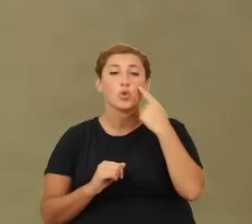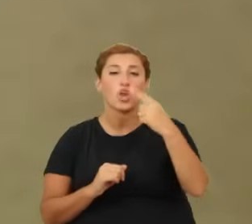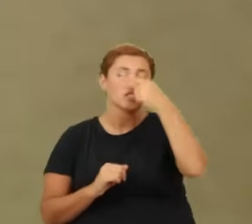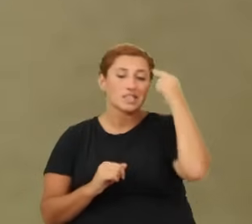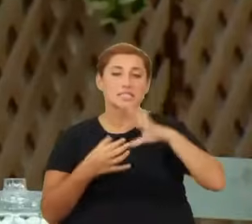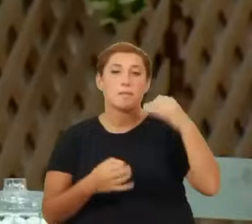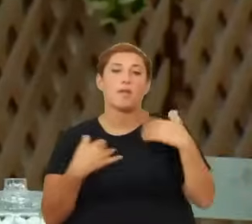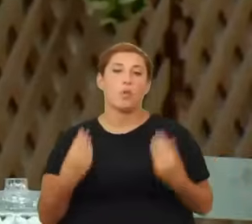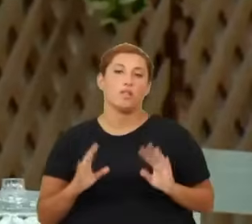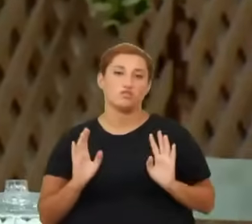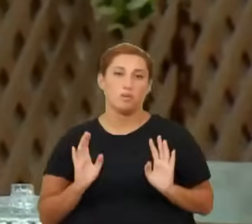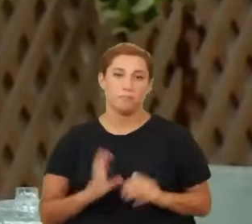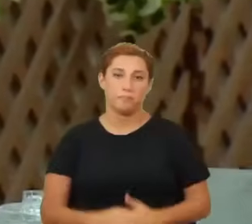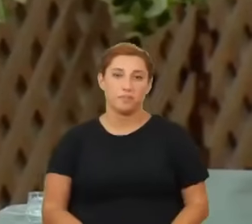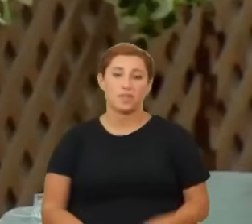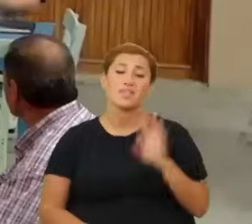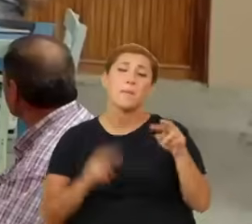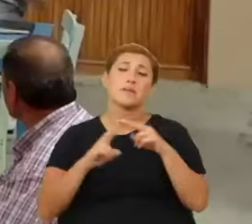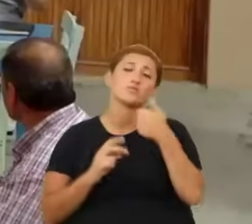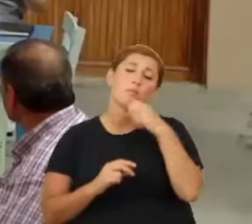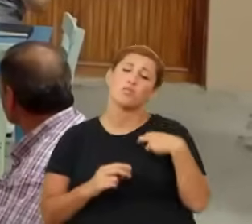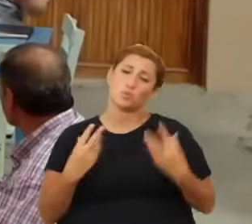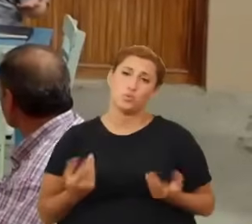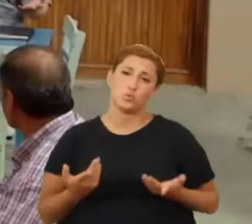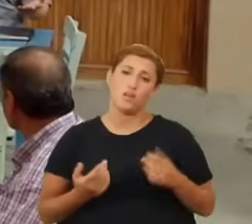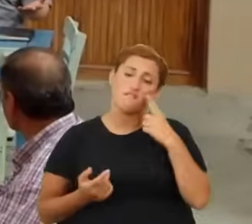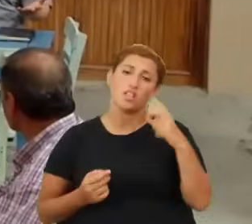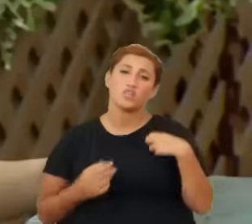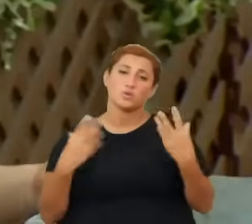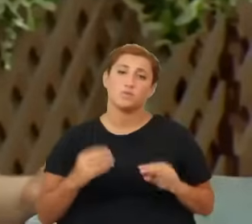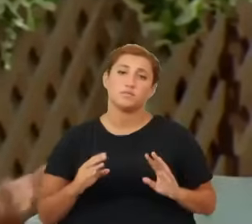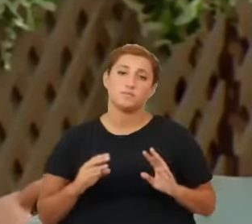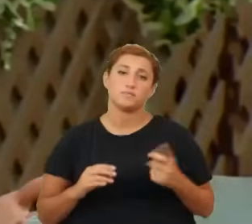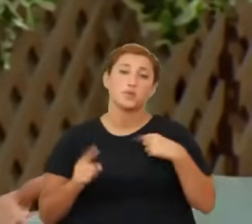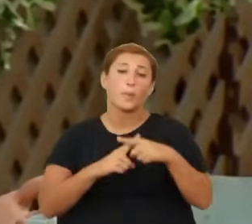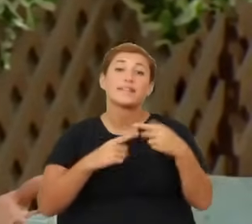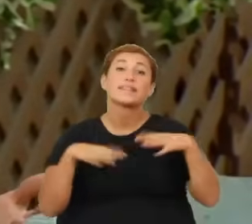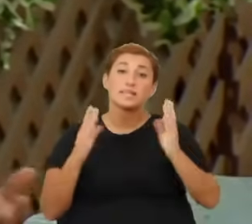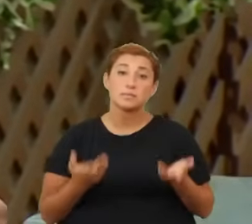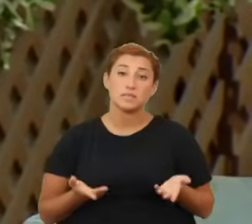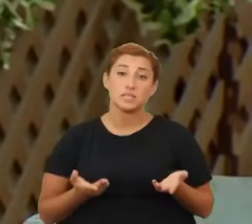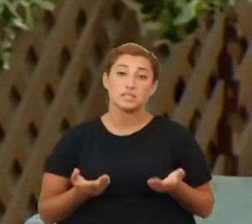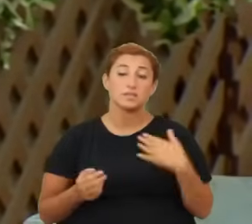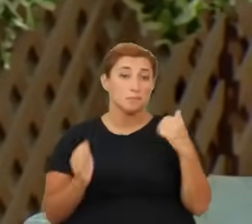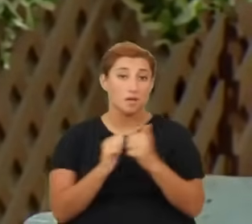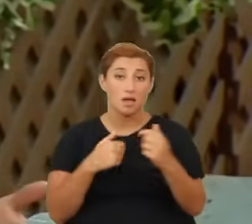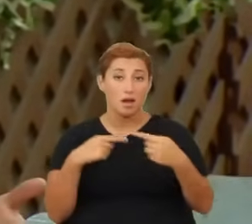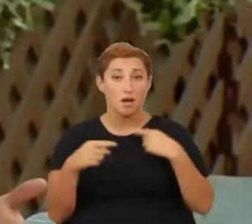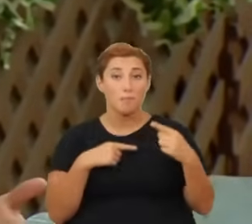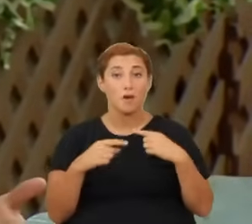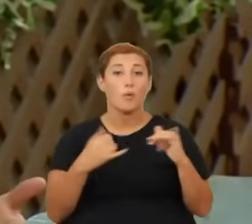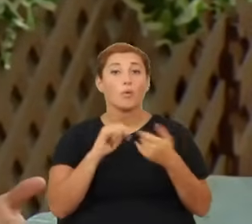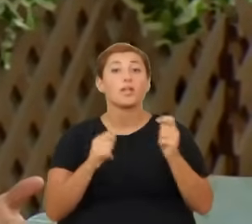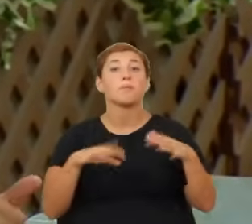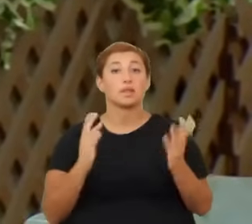ben olacağım ha. Borç 255 lira. Aşk olsun ha. Vallahi aşk olsun. Biz ortak değil miyiz ya? Beraber orta oyun